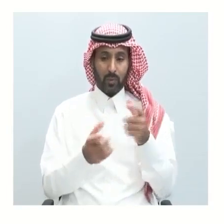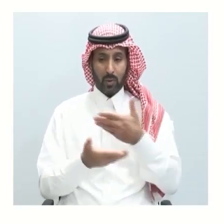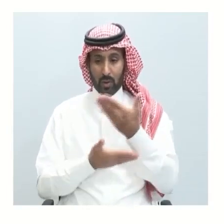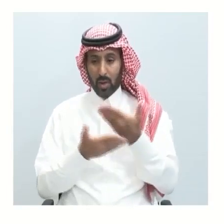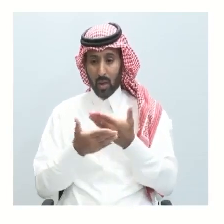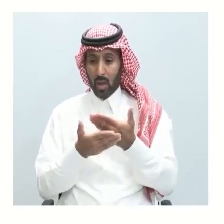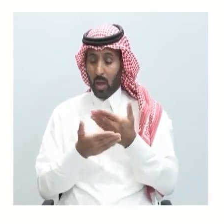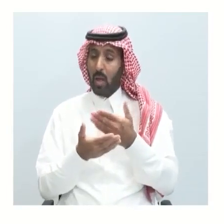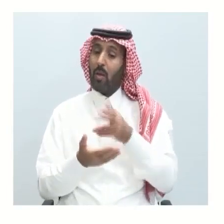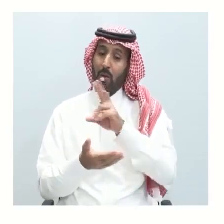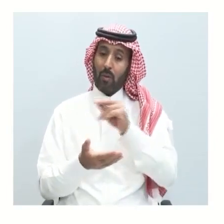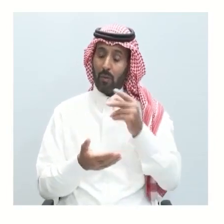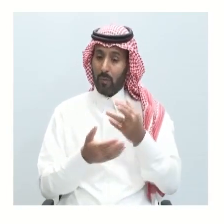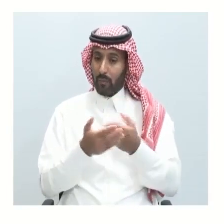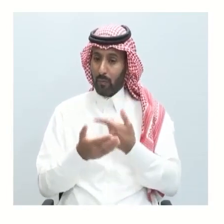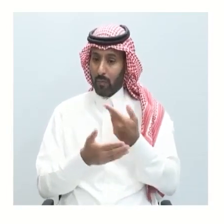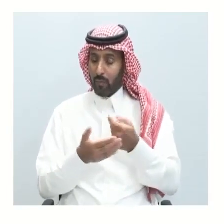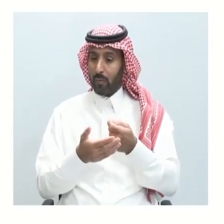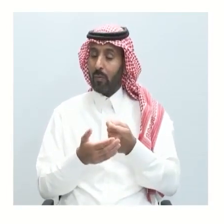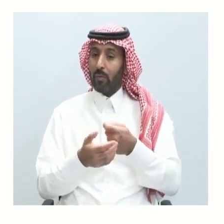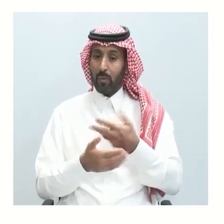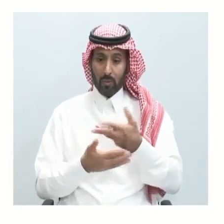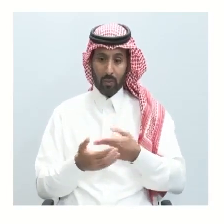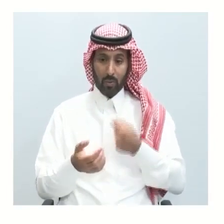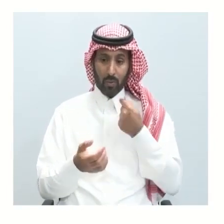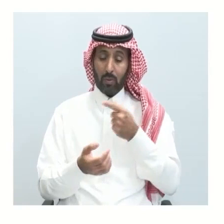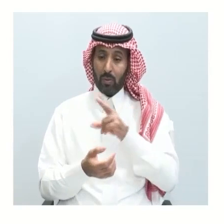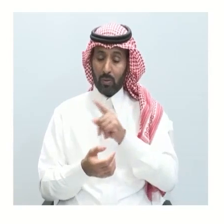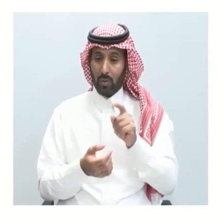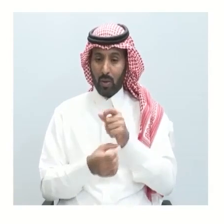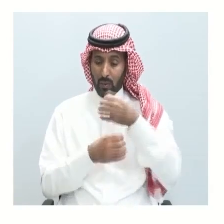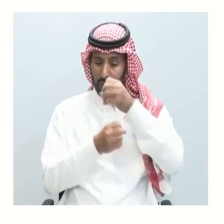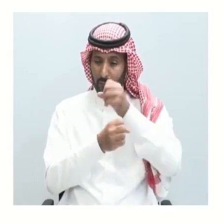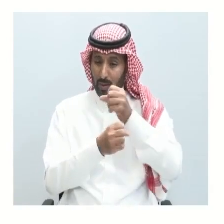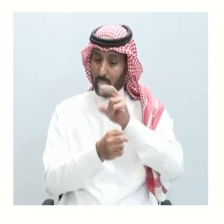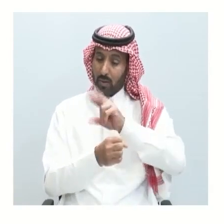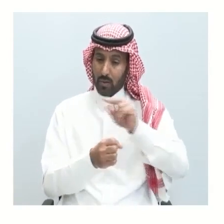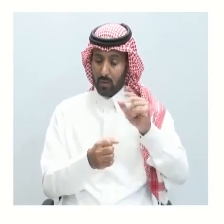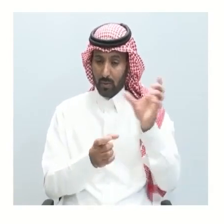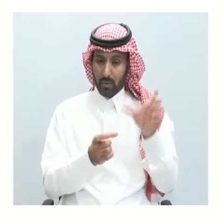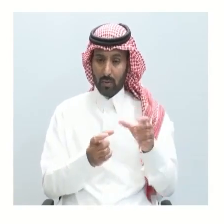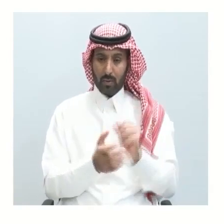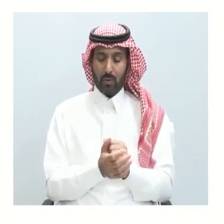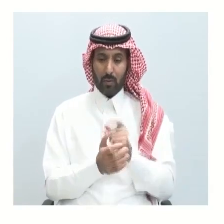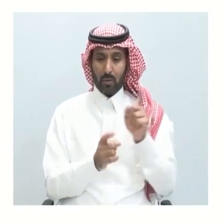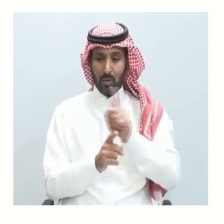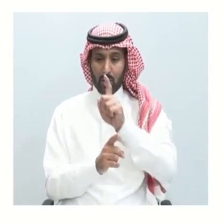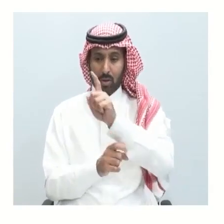والنواتج تكون في الحالة الفيزيائية نفسها. إذن ركز معي، هنا كلها في الحالة